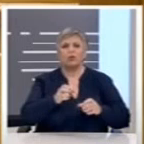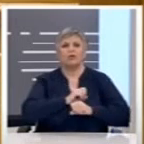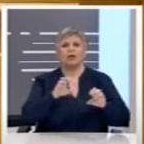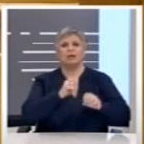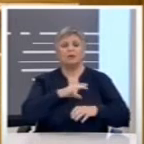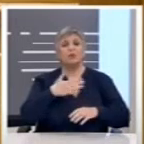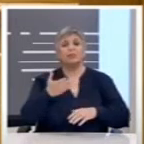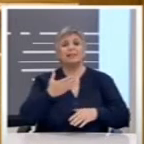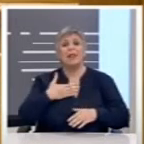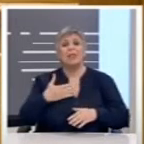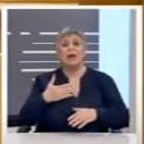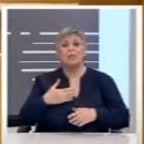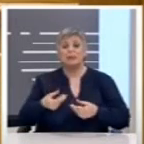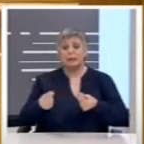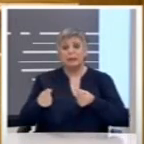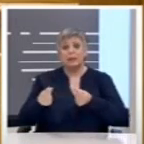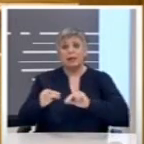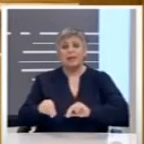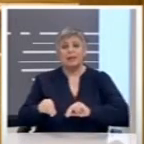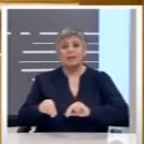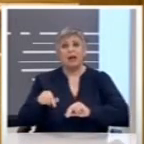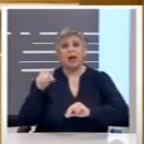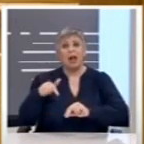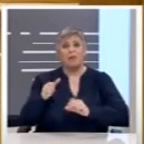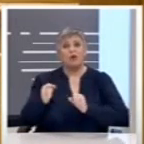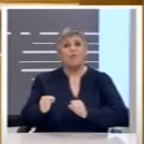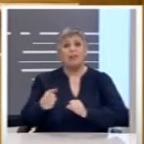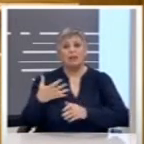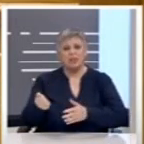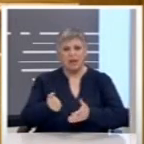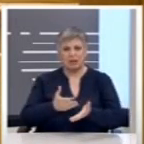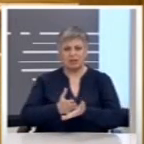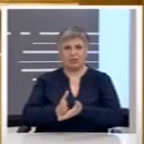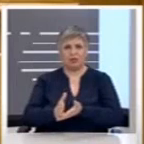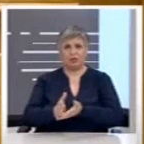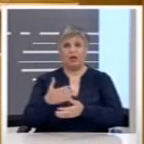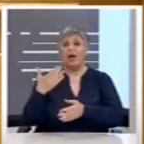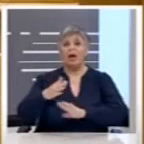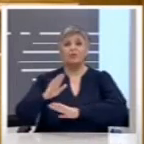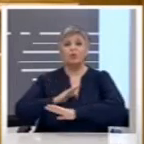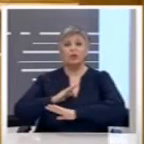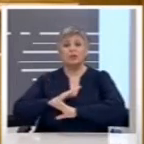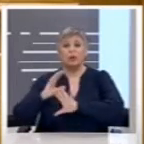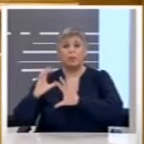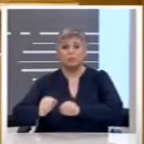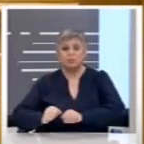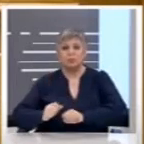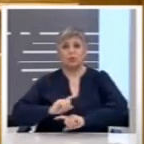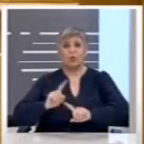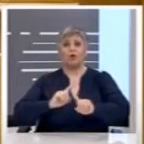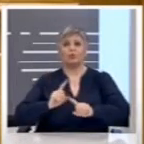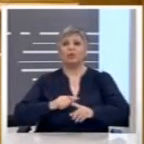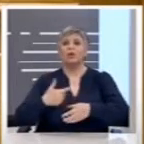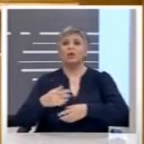Κυπριακού. Δηλαδή μια λύση χωρίς στρατεύματα καροτυχής, χωρίς συνθήκες εγγύησης τρίτων, με